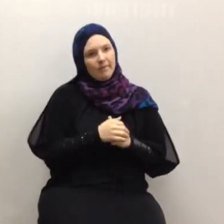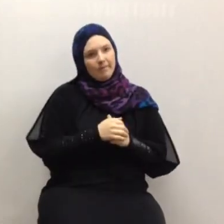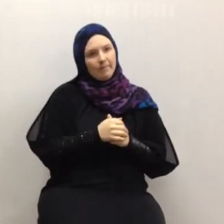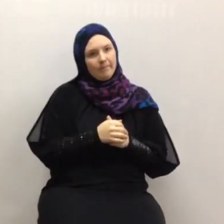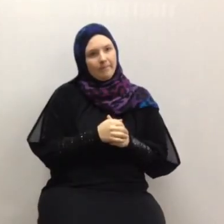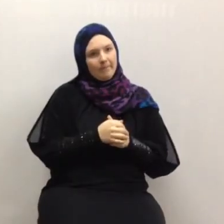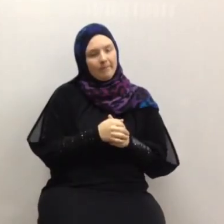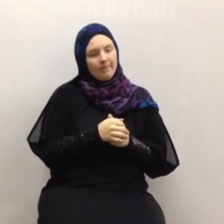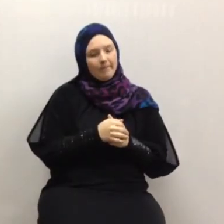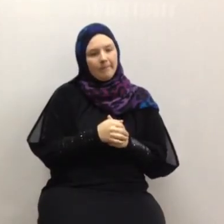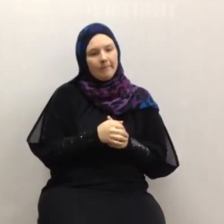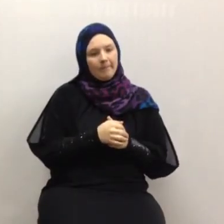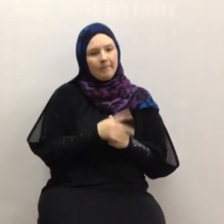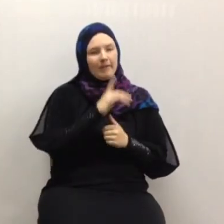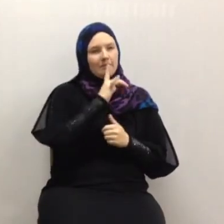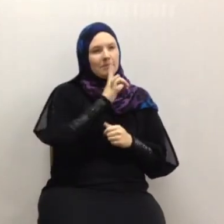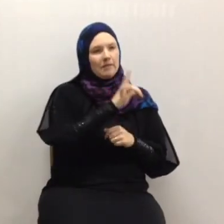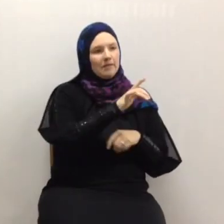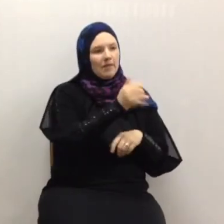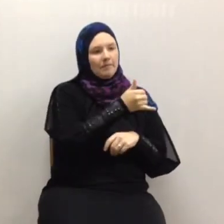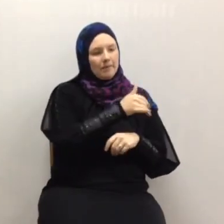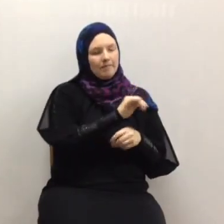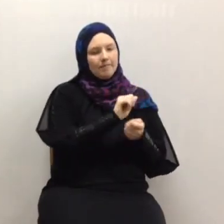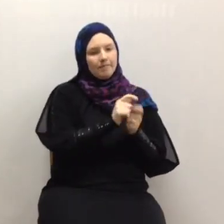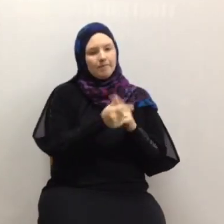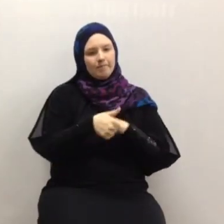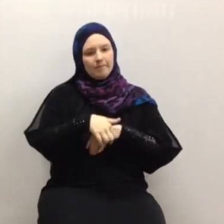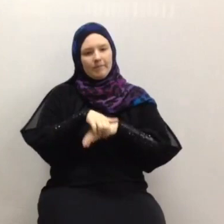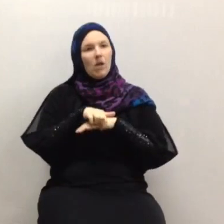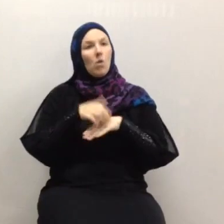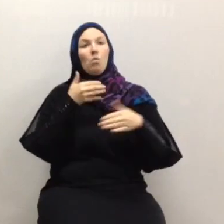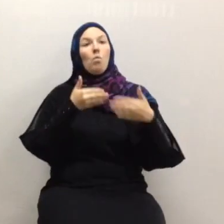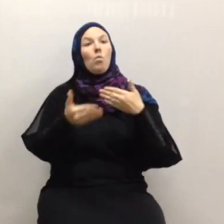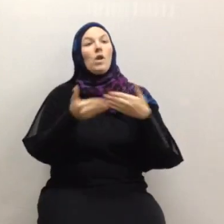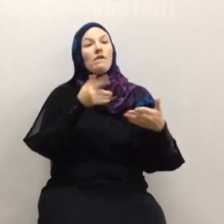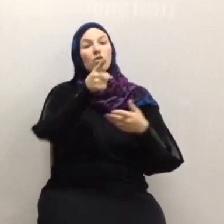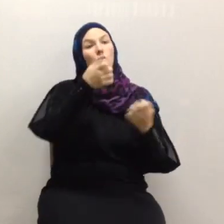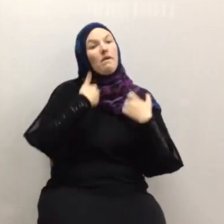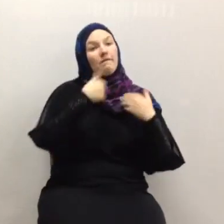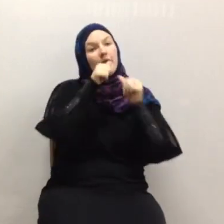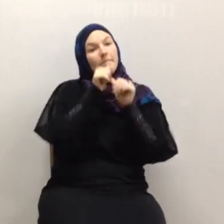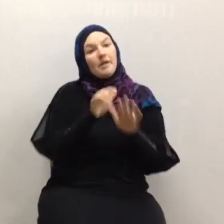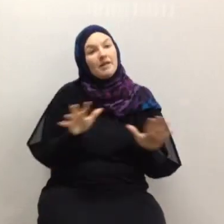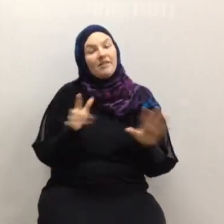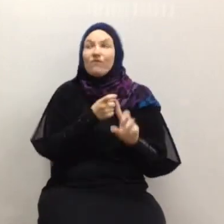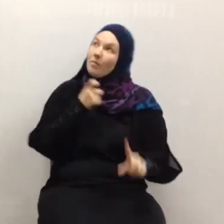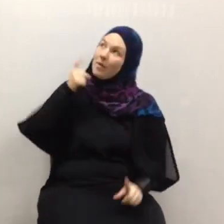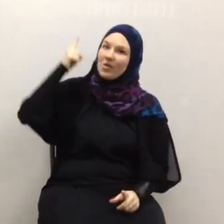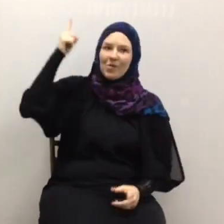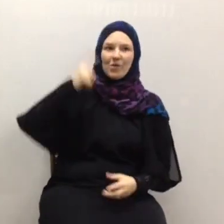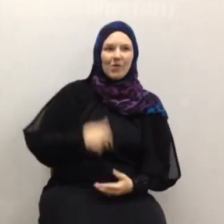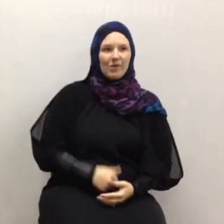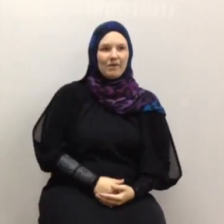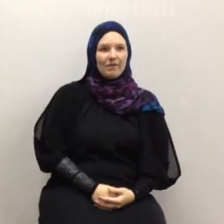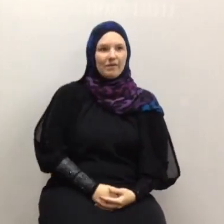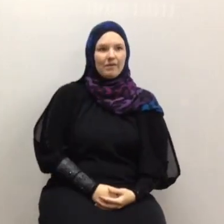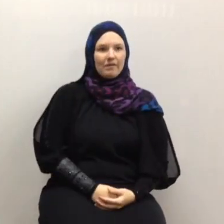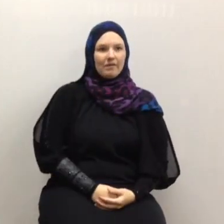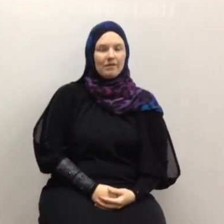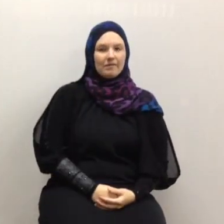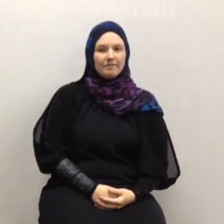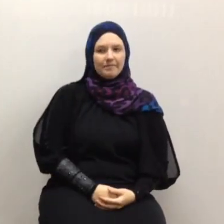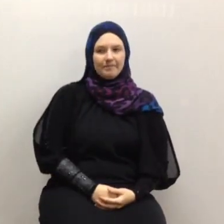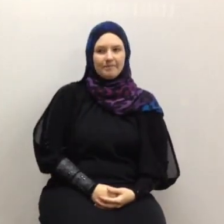فَمِنَ اللَّهِ. Whatever you have of bless, it is from Allah. ثُمَّ إِذَا مَسَّكُمُ